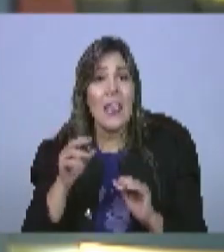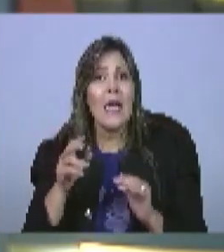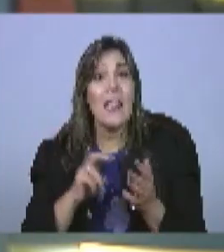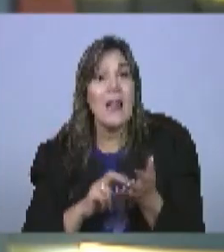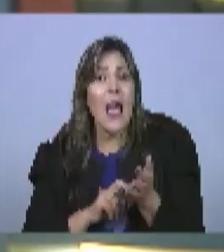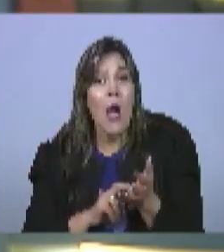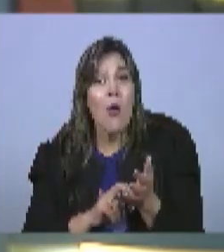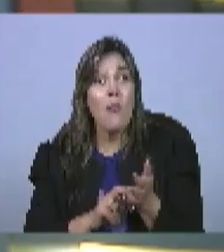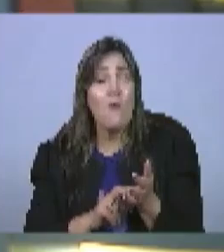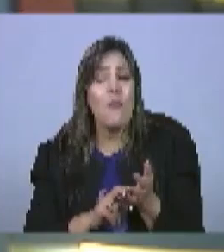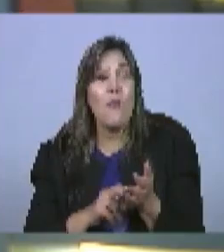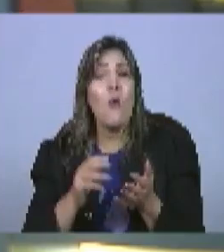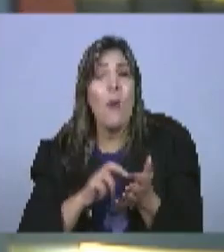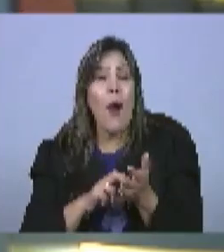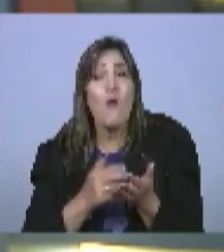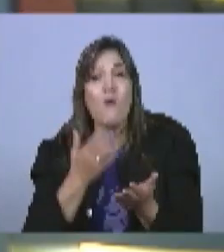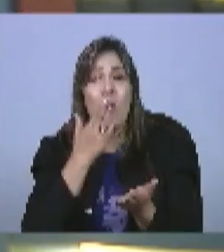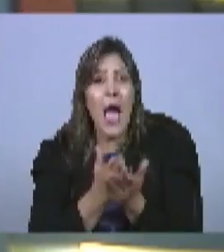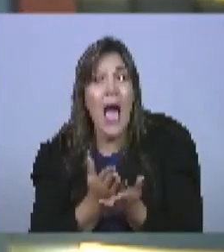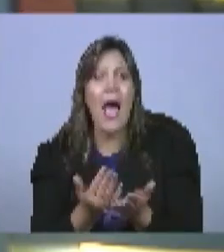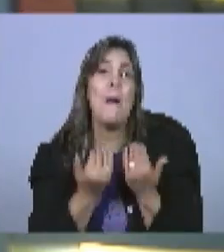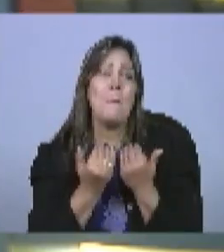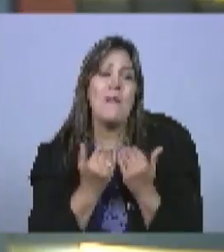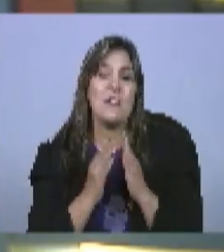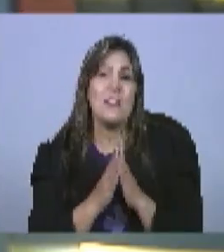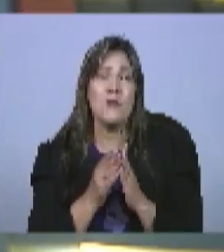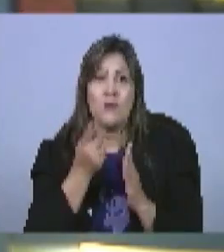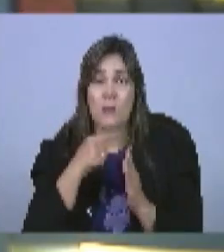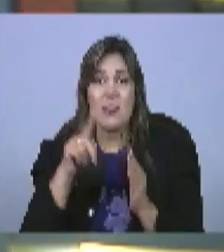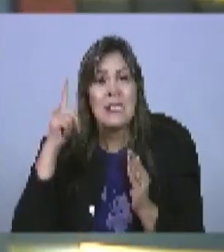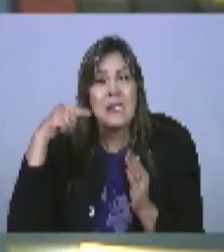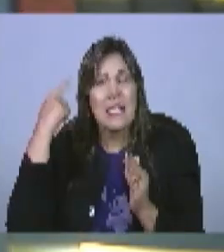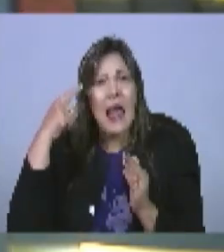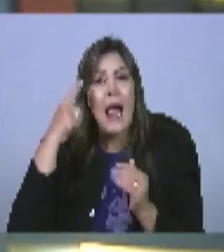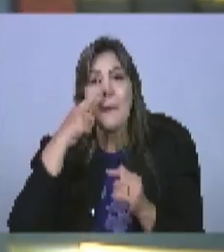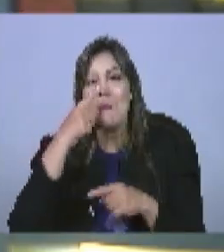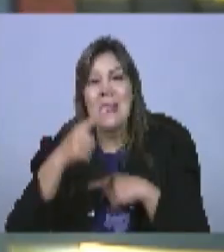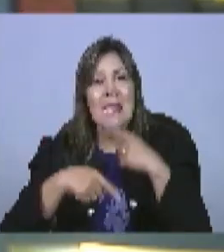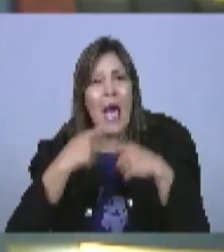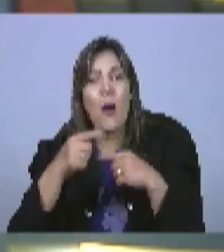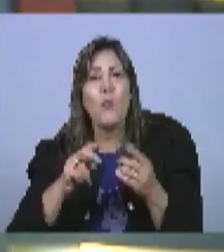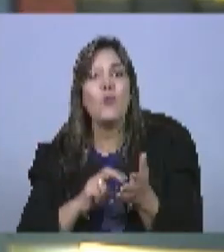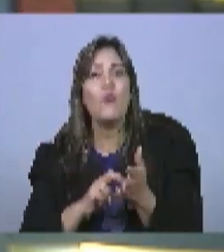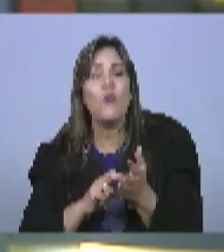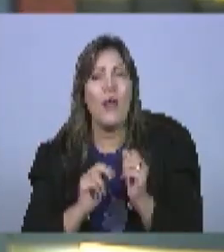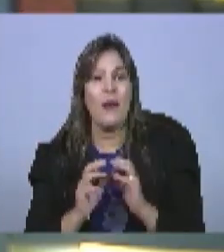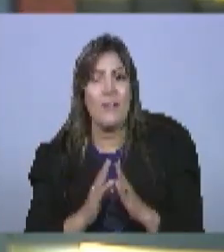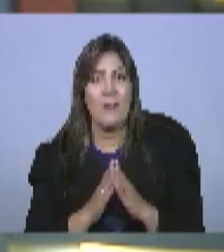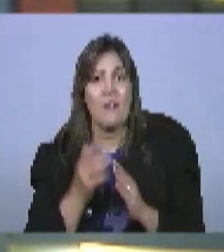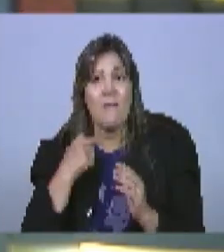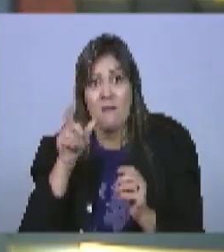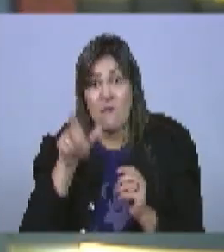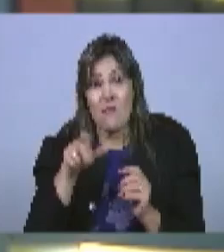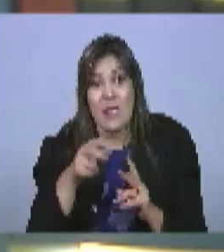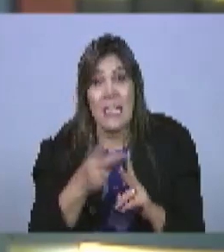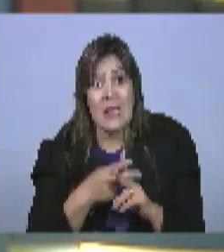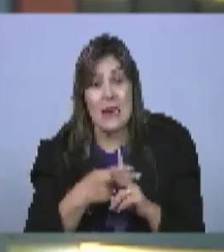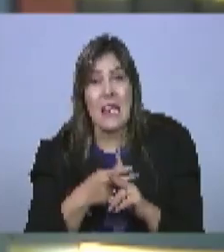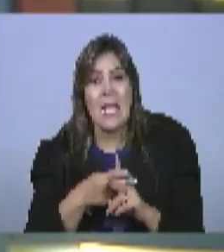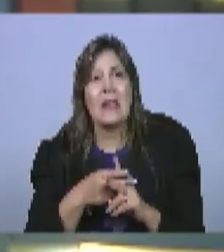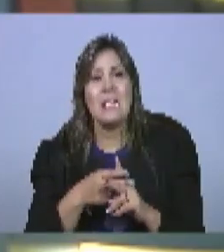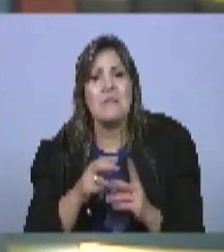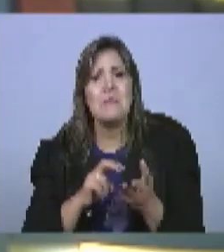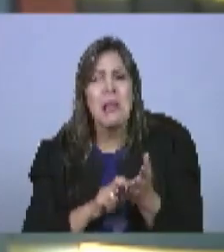والمخاوف دي ما حصلتش او ما اتحققت لكن العقل مت عود ان هو يخاف في ناس بتخاف من التجربه